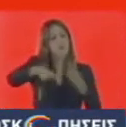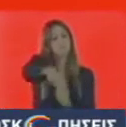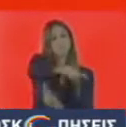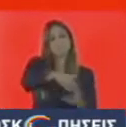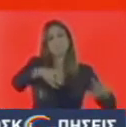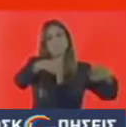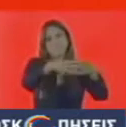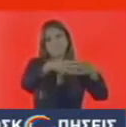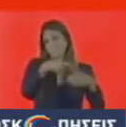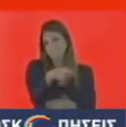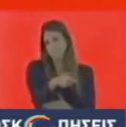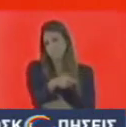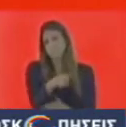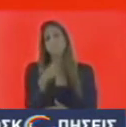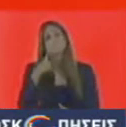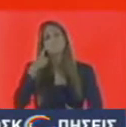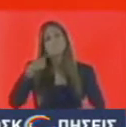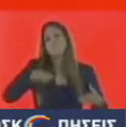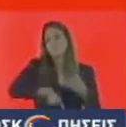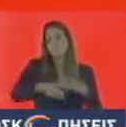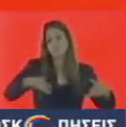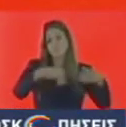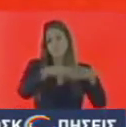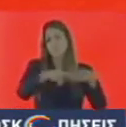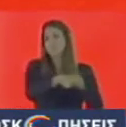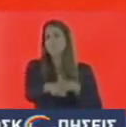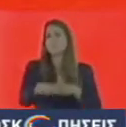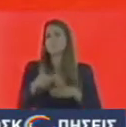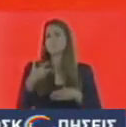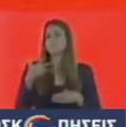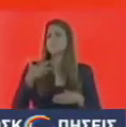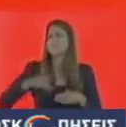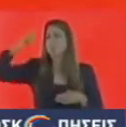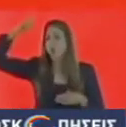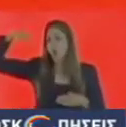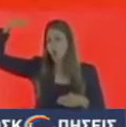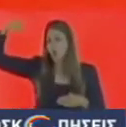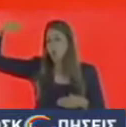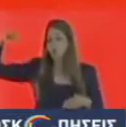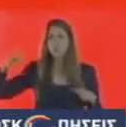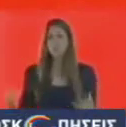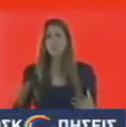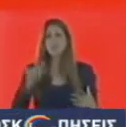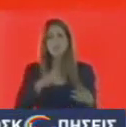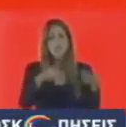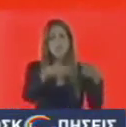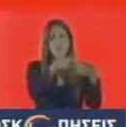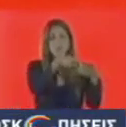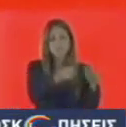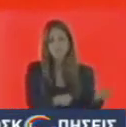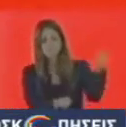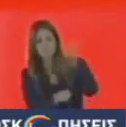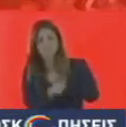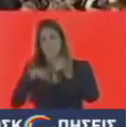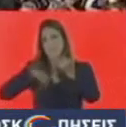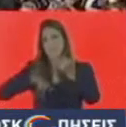μας, η μεγάλη που θέλουμε και οραματιζόμαστε να είναι η μεγάλη κυβερνός αριστερά της εποχής